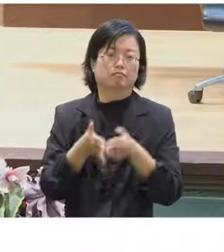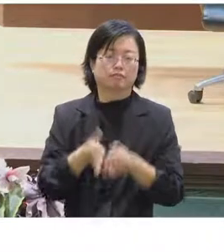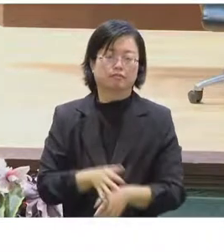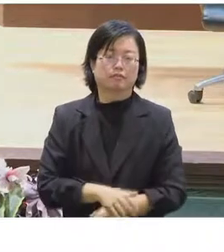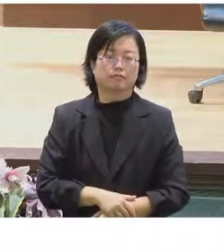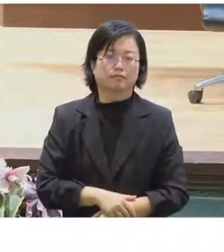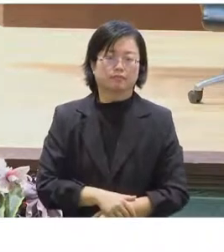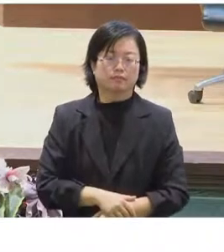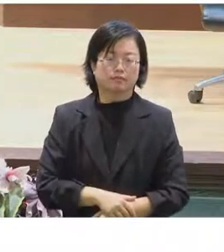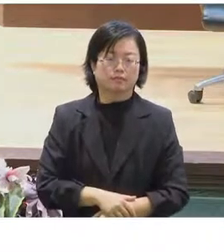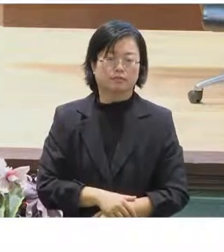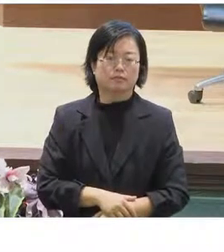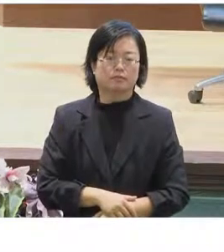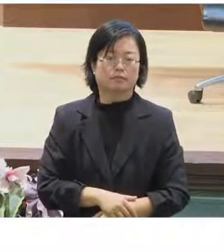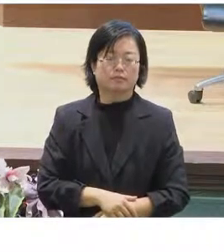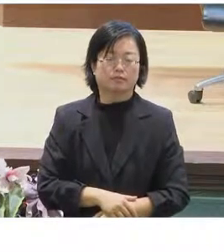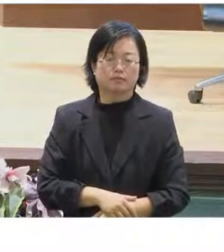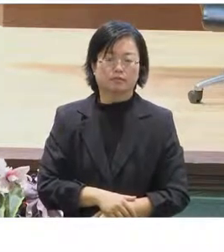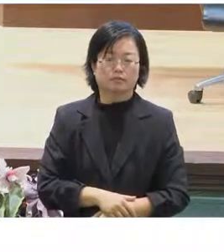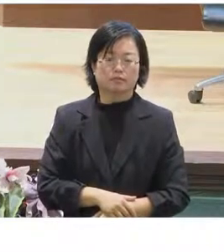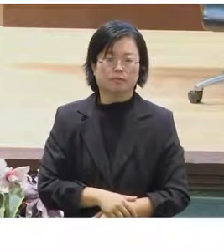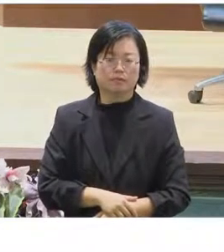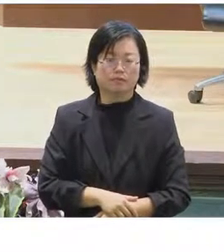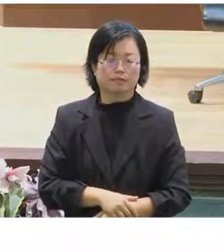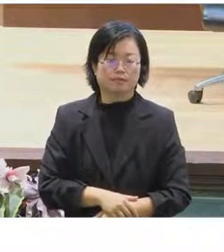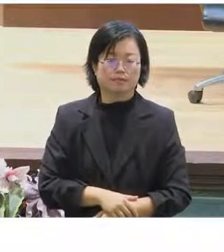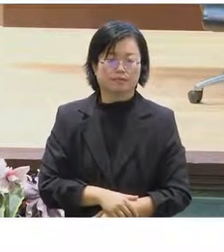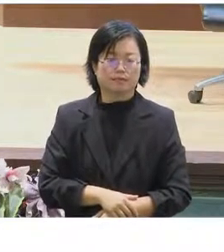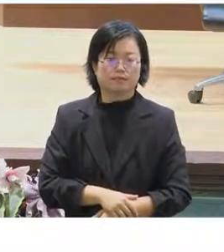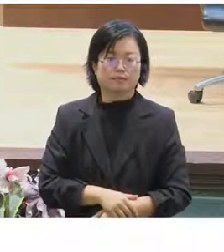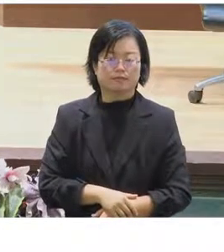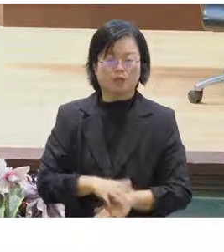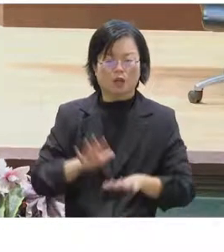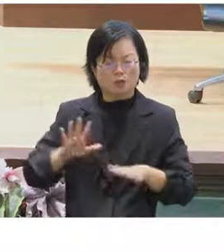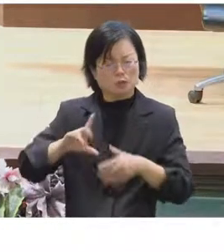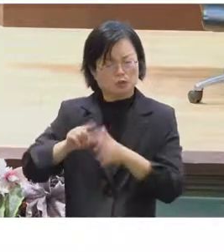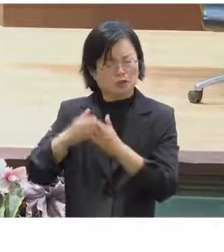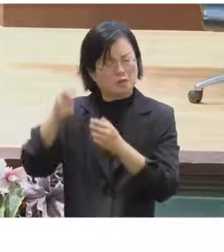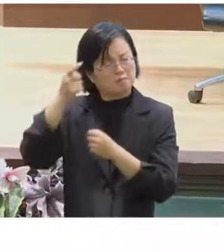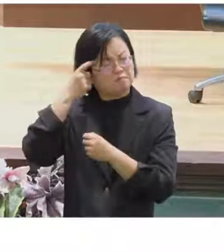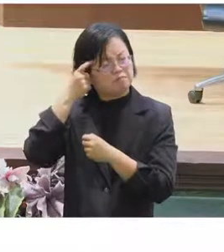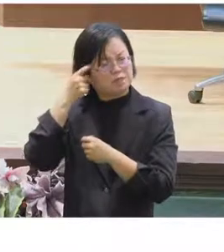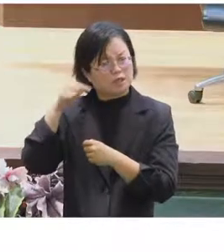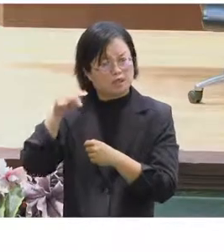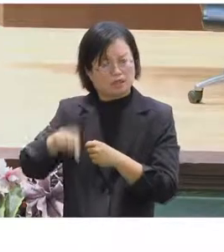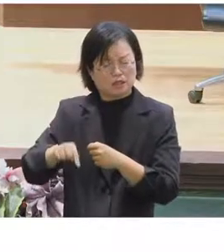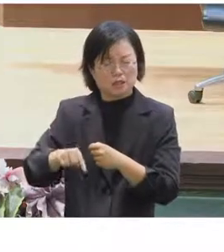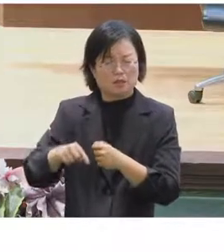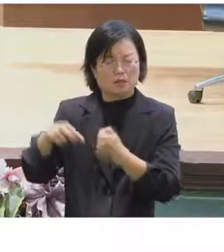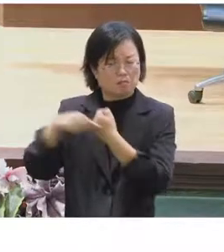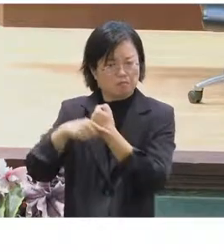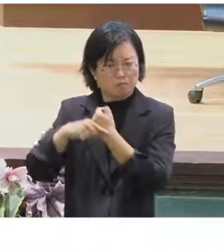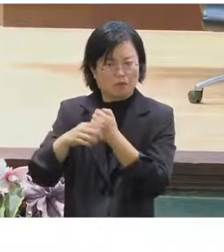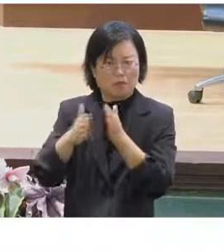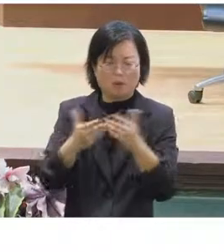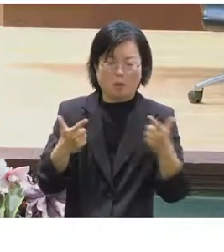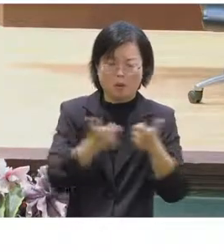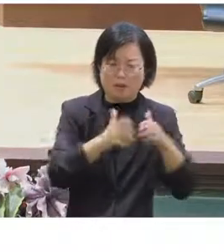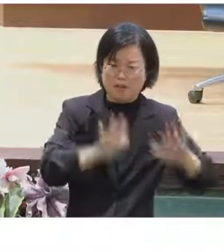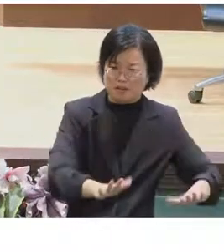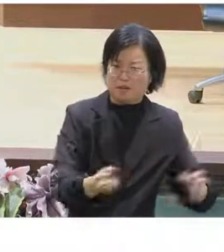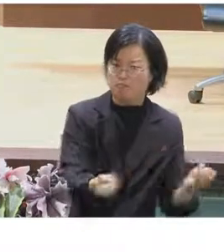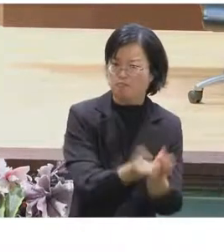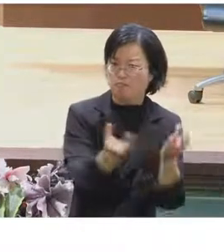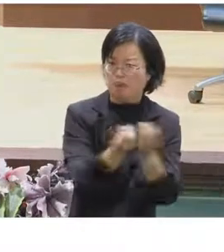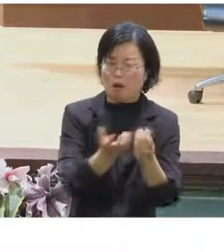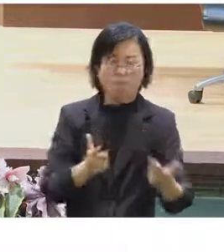以时效上可以对应现在实施的议题，同时后又我们会常常用这个词